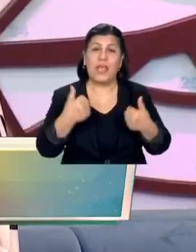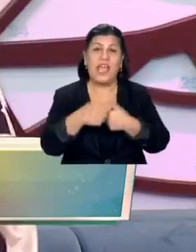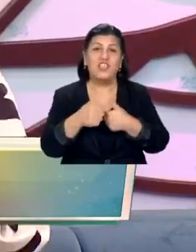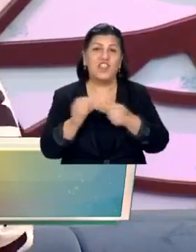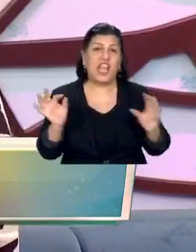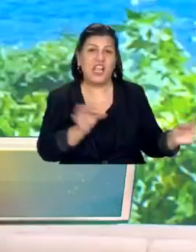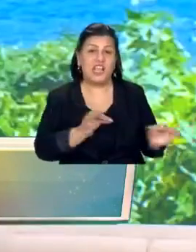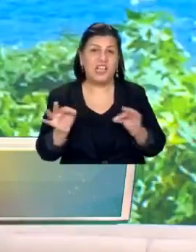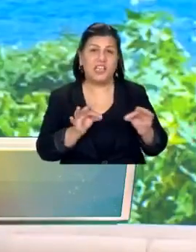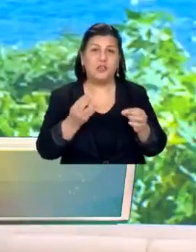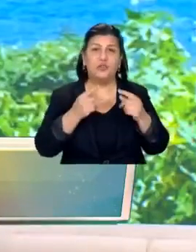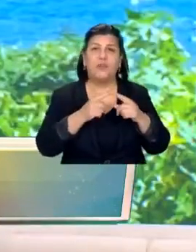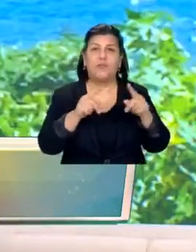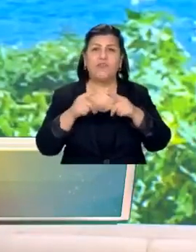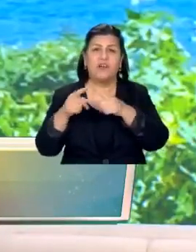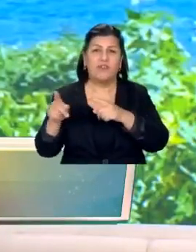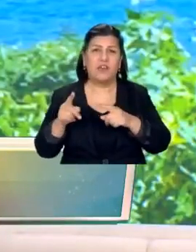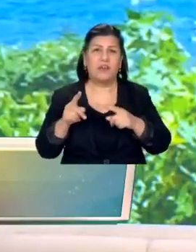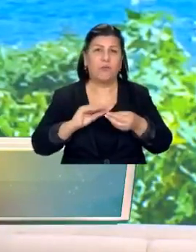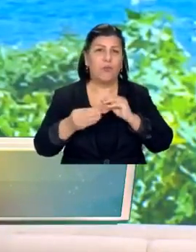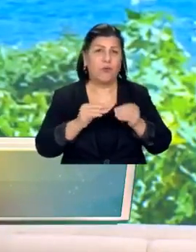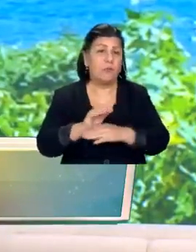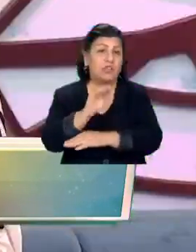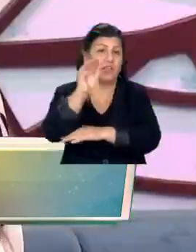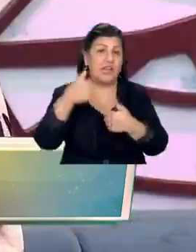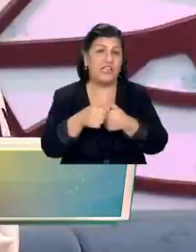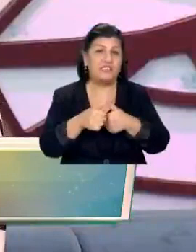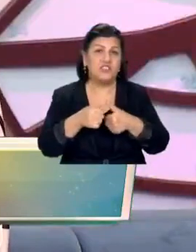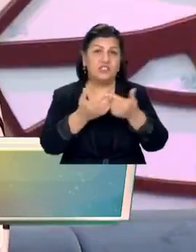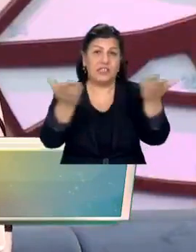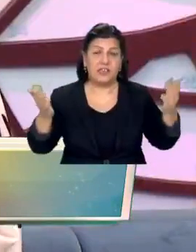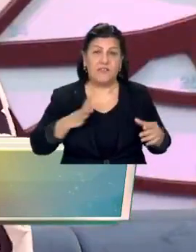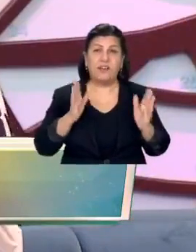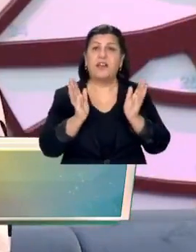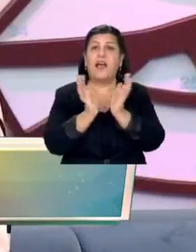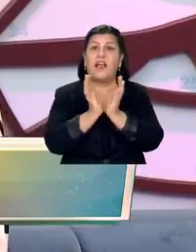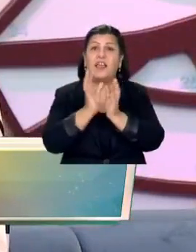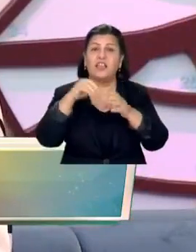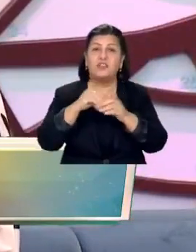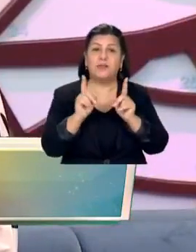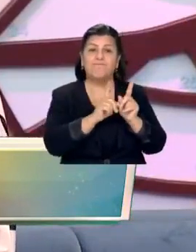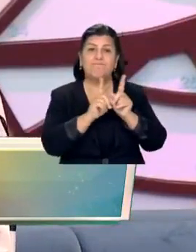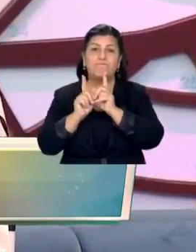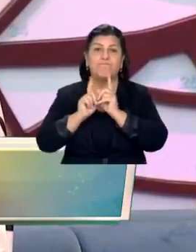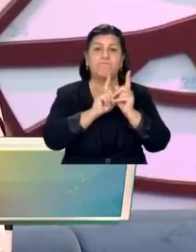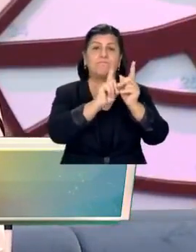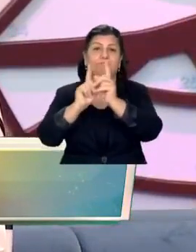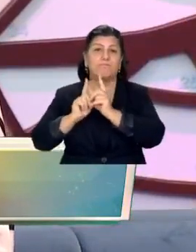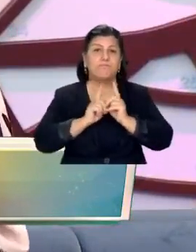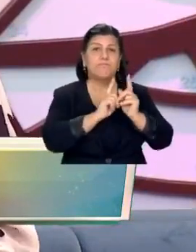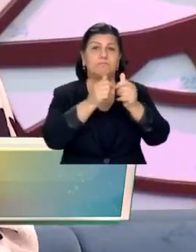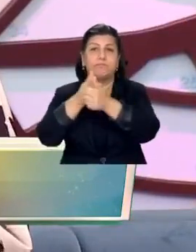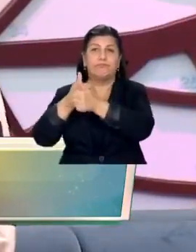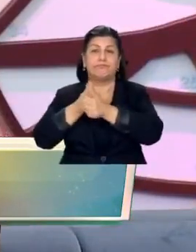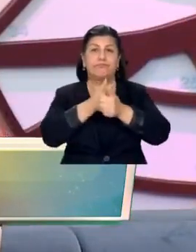bu toplu Parkı problem yaşayan eşlerimiz var süreçte dedik ya aynı evin içerisinde neler ve ciddi Beyler Bu ister